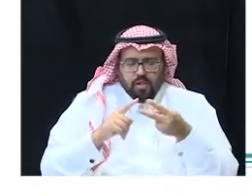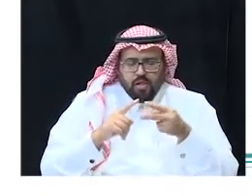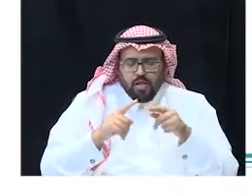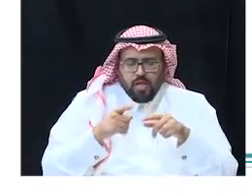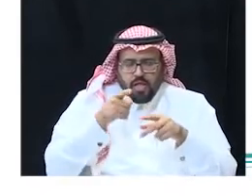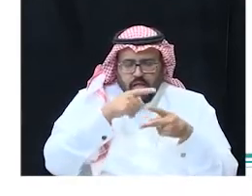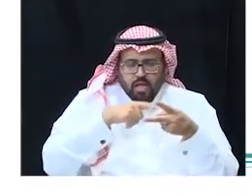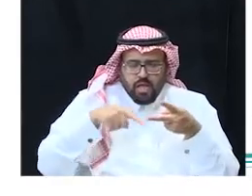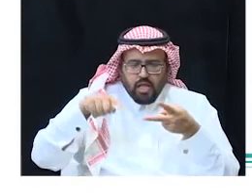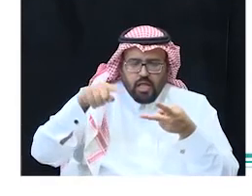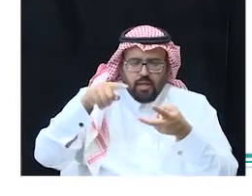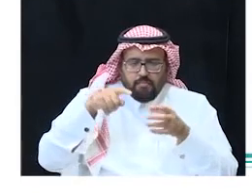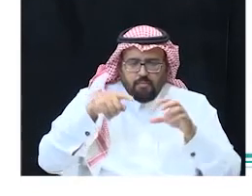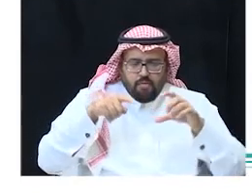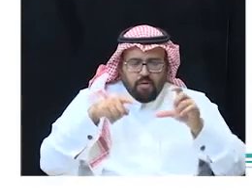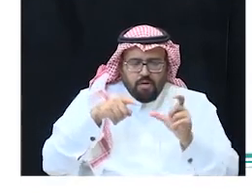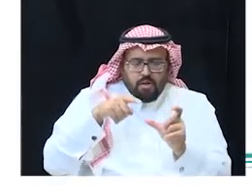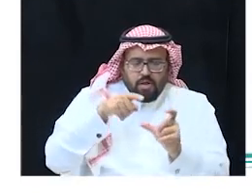قطبي.